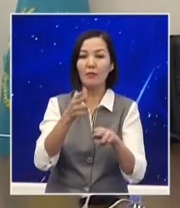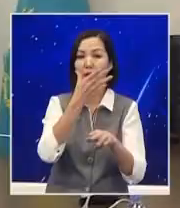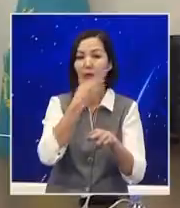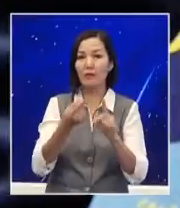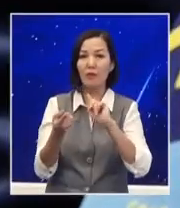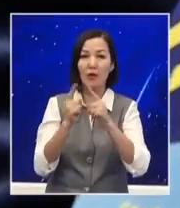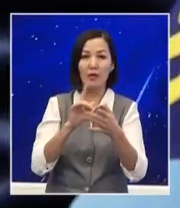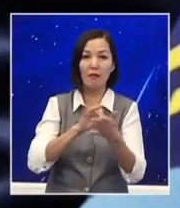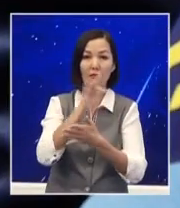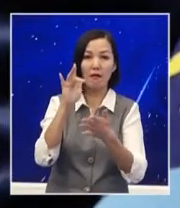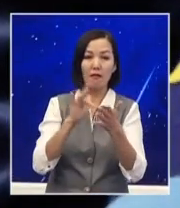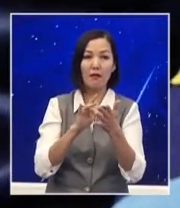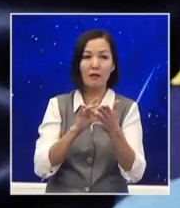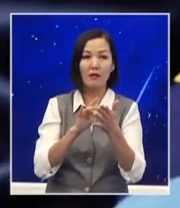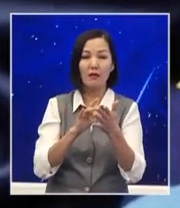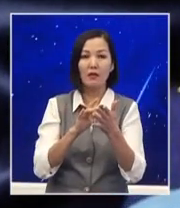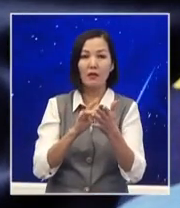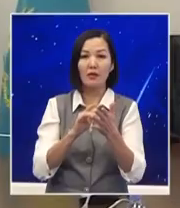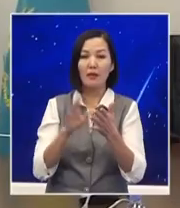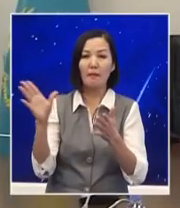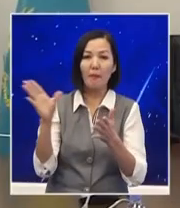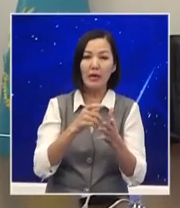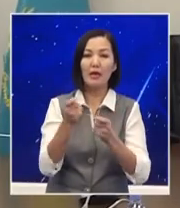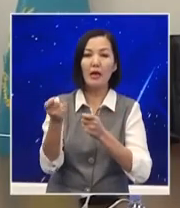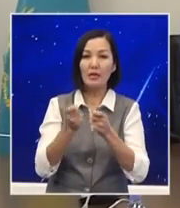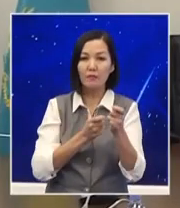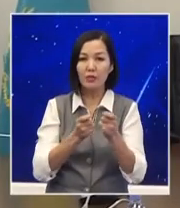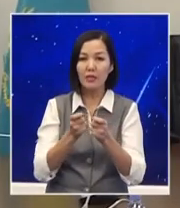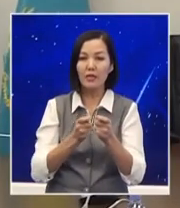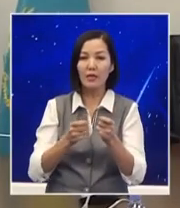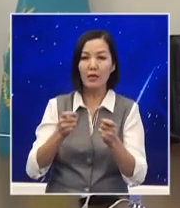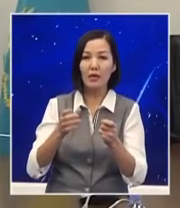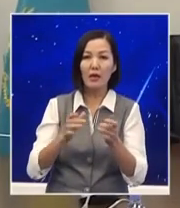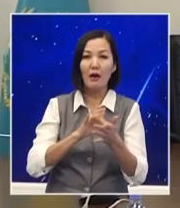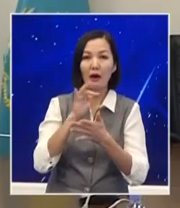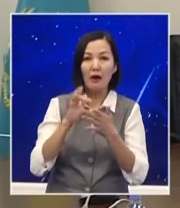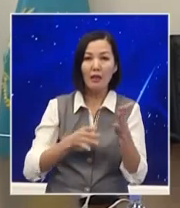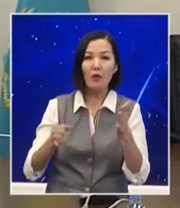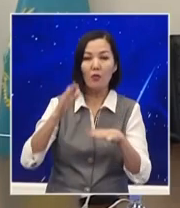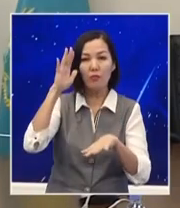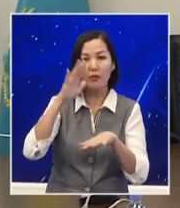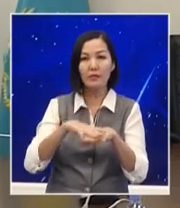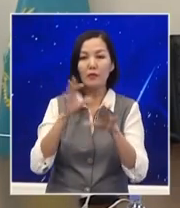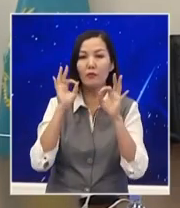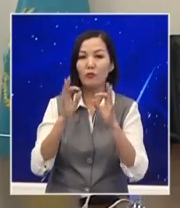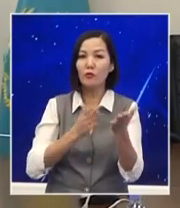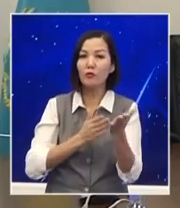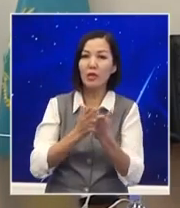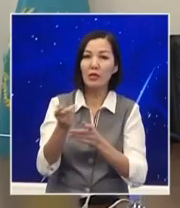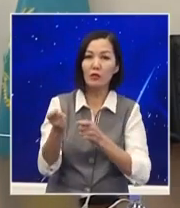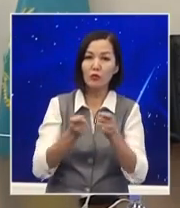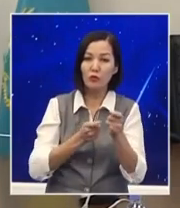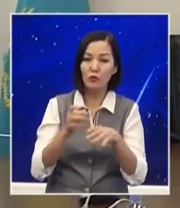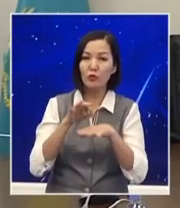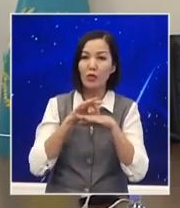бітті. Лауазымды азаматтардың арқасында дұрыс саясат жүргізген халықпен